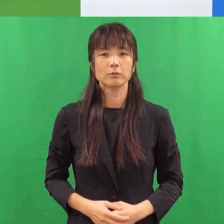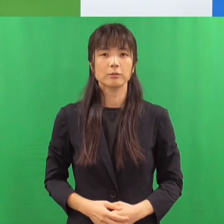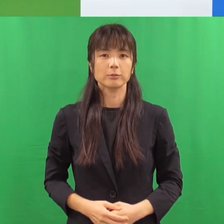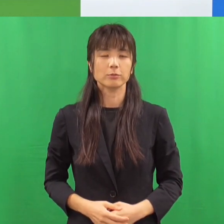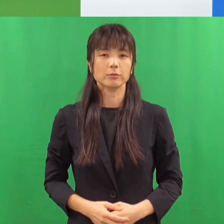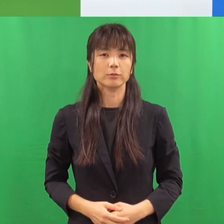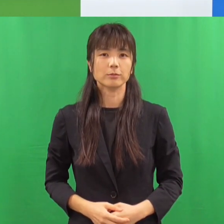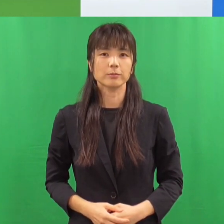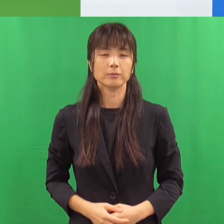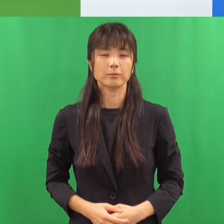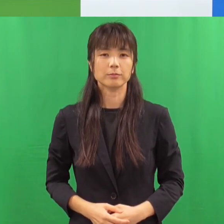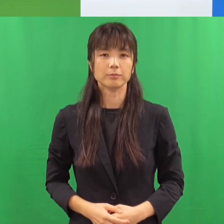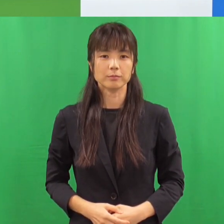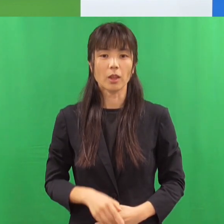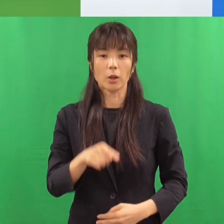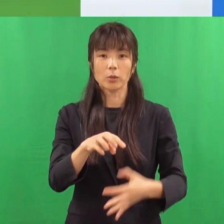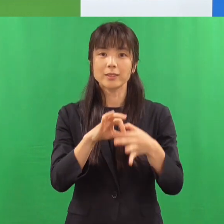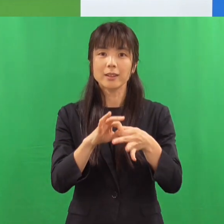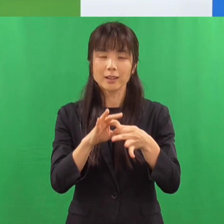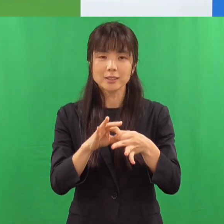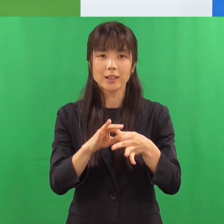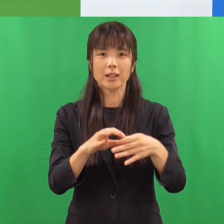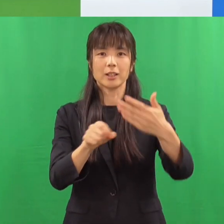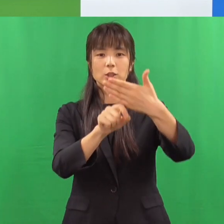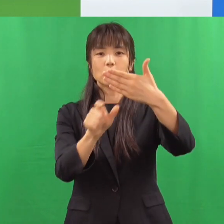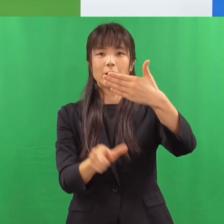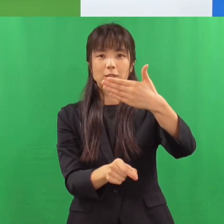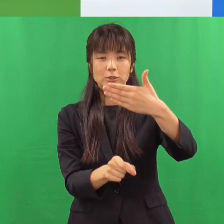ものをやりたいなと思ってまして、それが今回